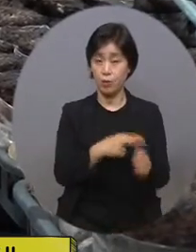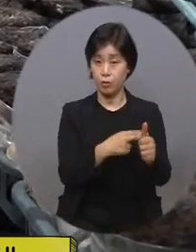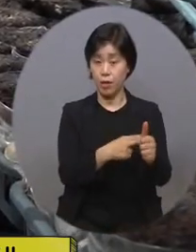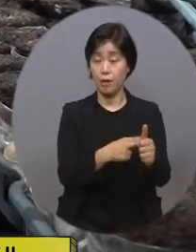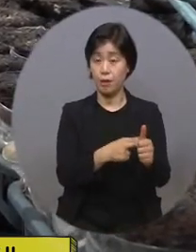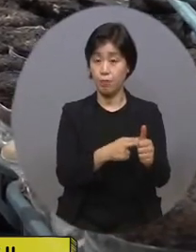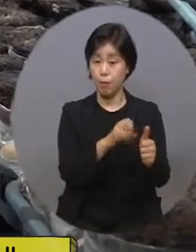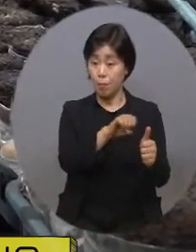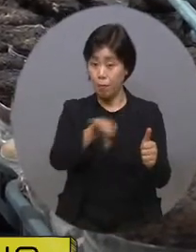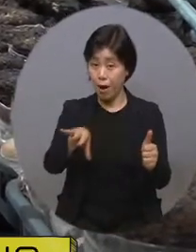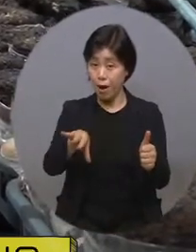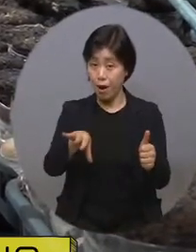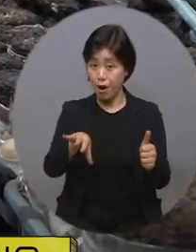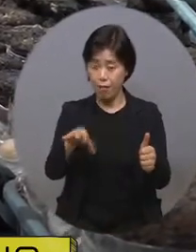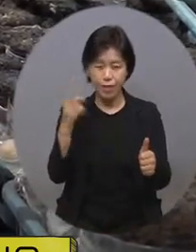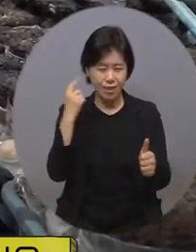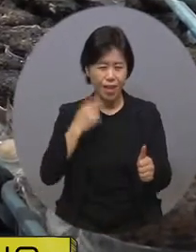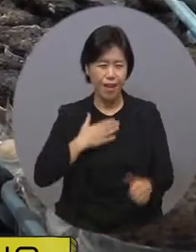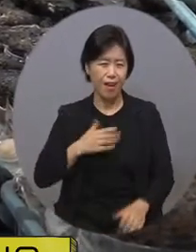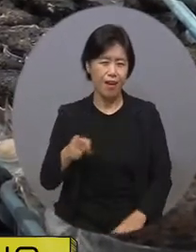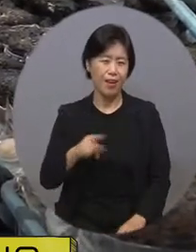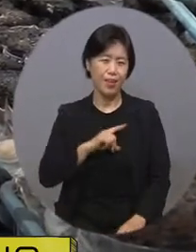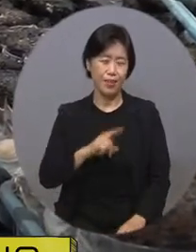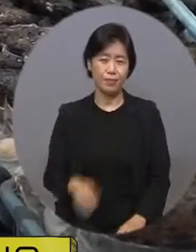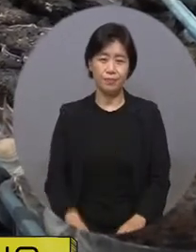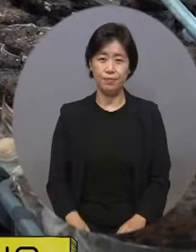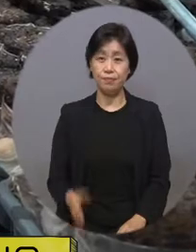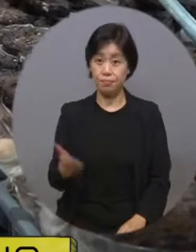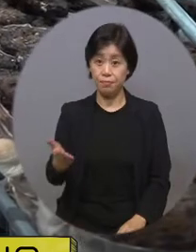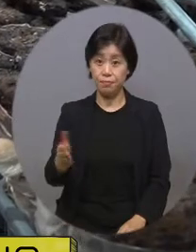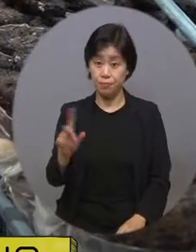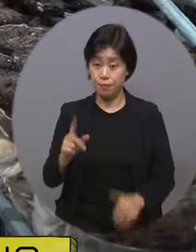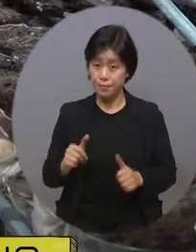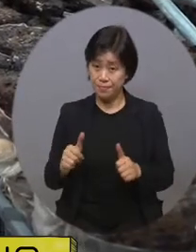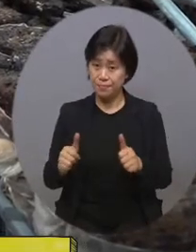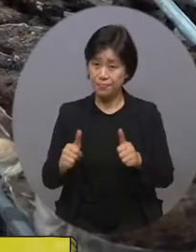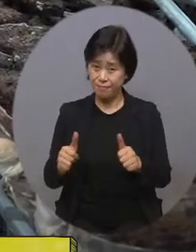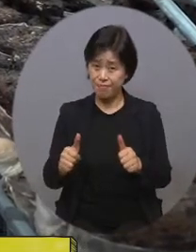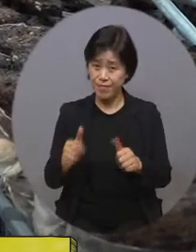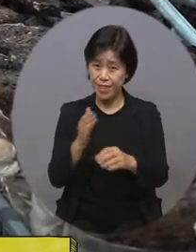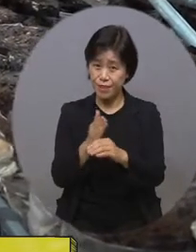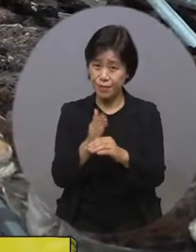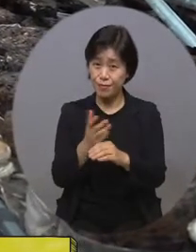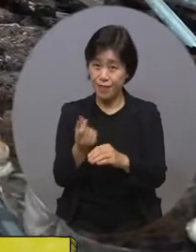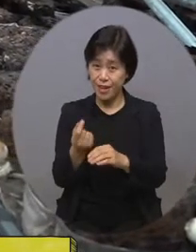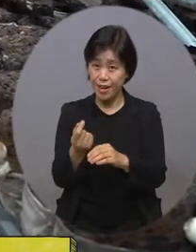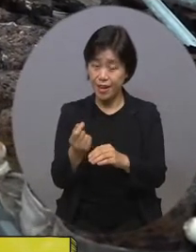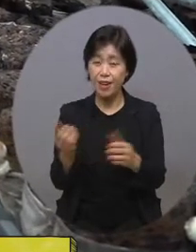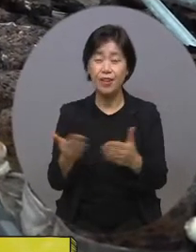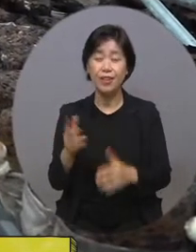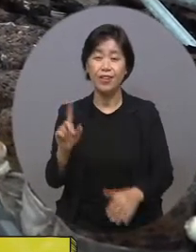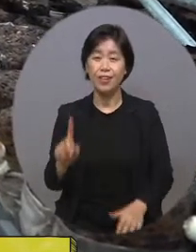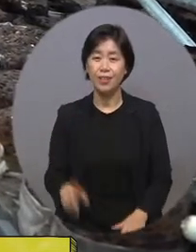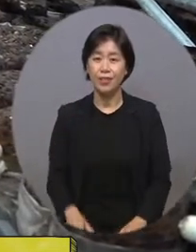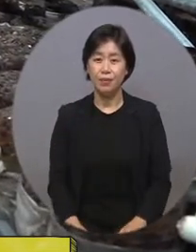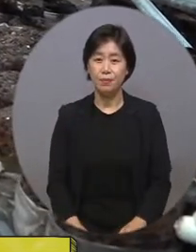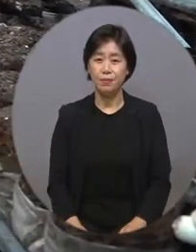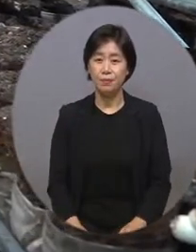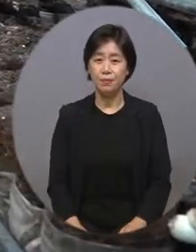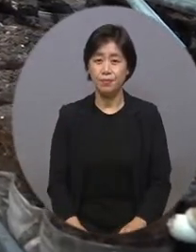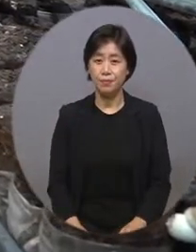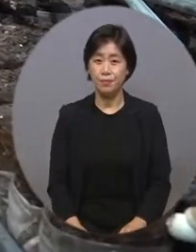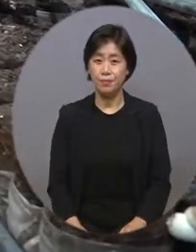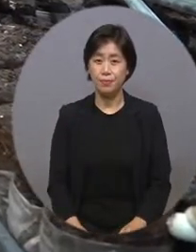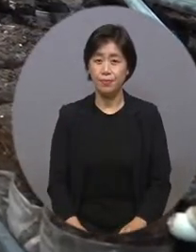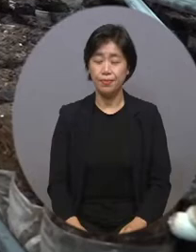미리 들었었는데 민철님께서 아까 되게 뭔가를 열심히 하고 계셨었어요. 어떤 일을 하고 계셨나요?